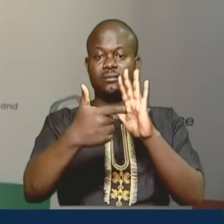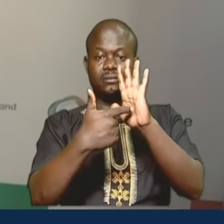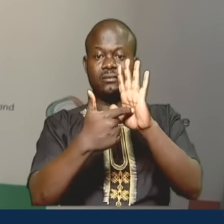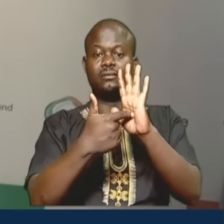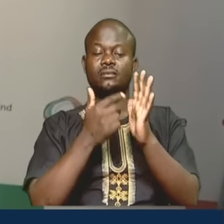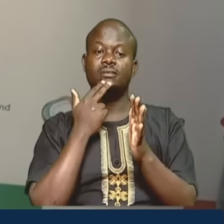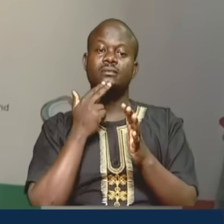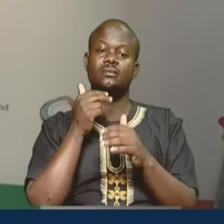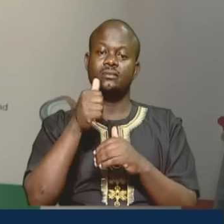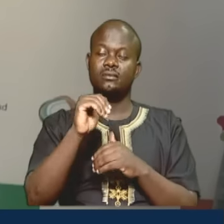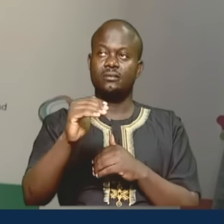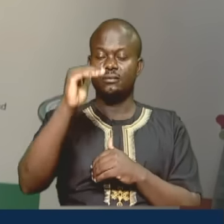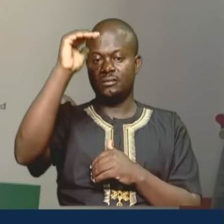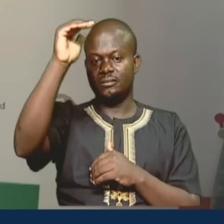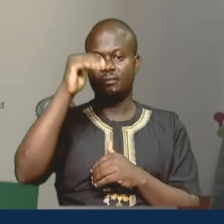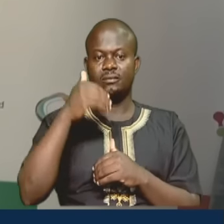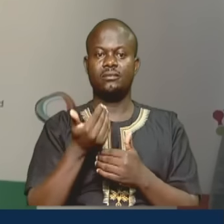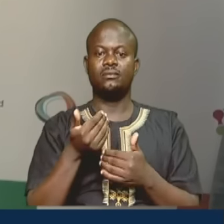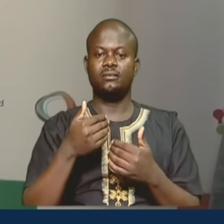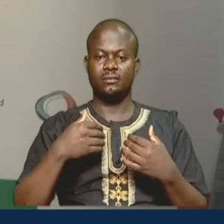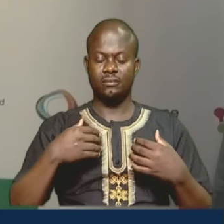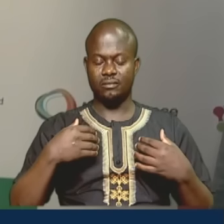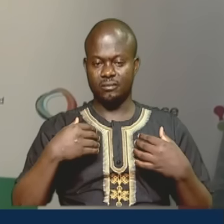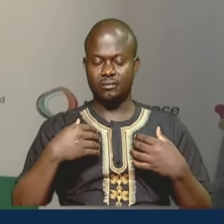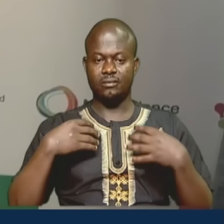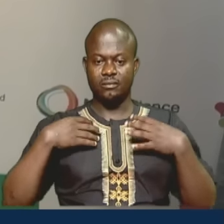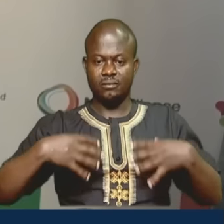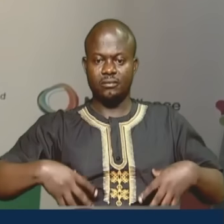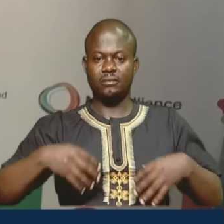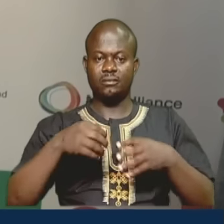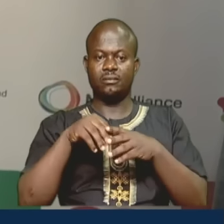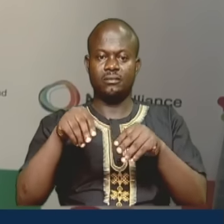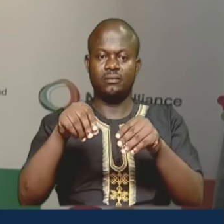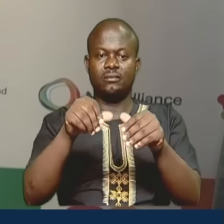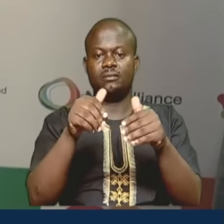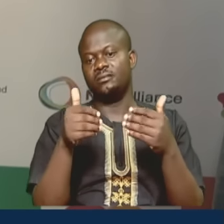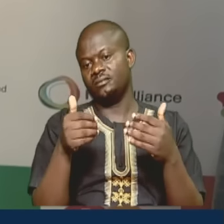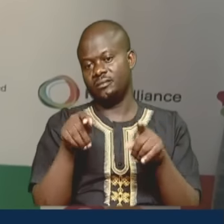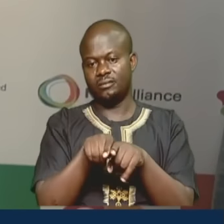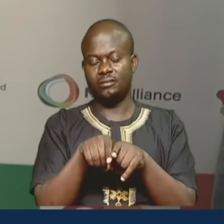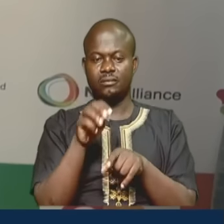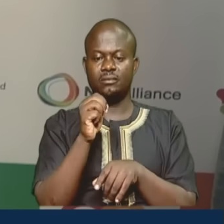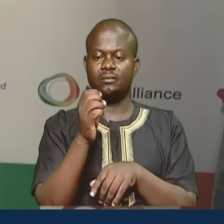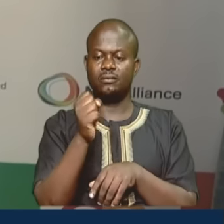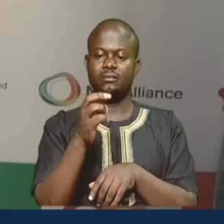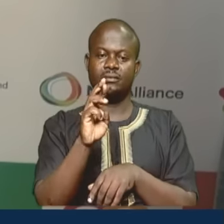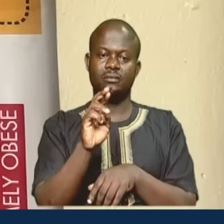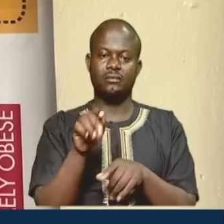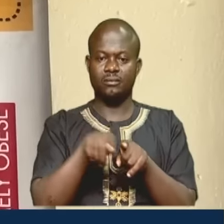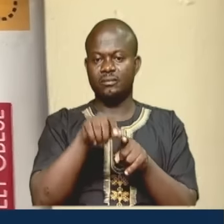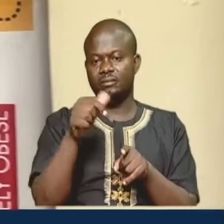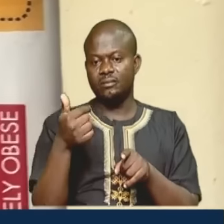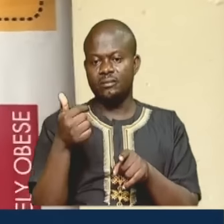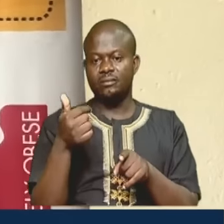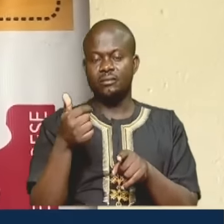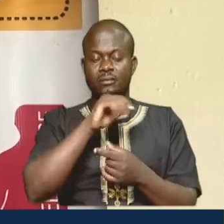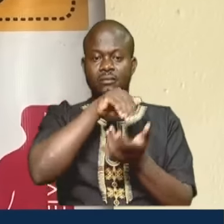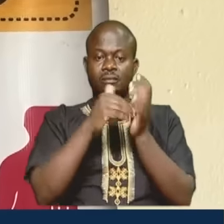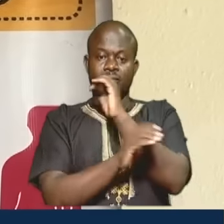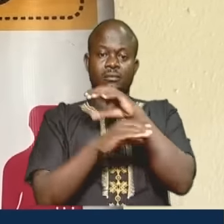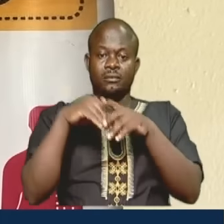isukari iri hejuru izo ngirangingo zitabasha gutanga umusemburo nk'uko bisanzwe ku bandi badafite ibyo bibazo Ikigo